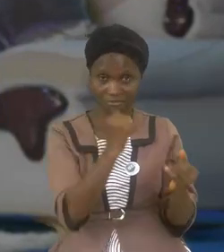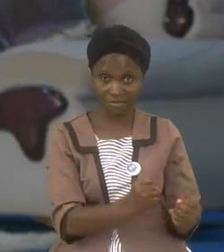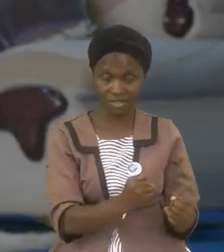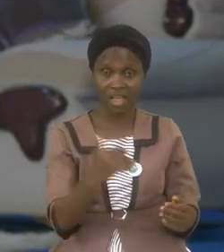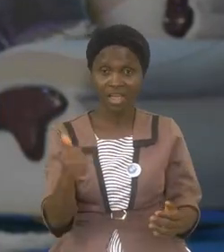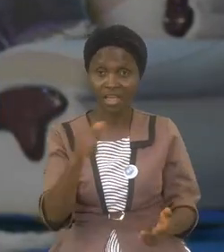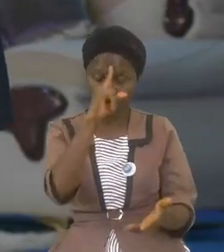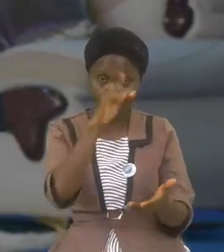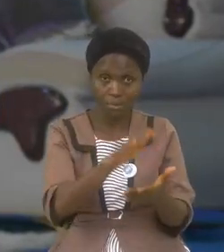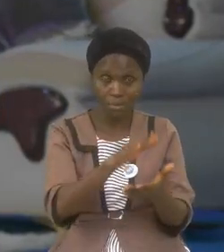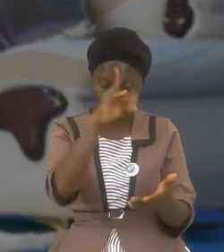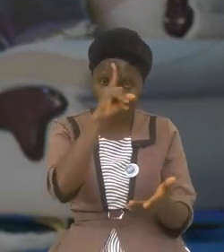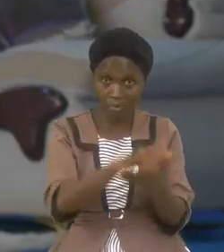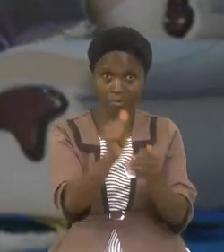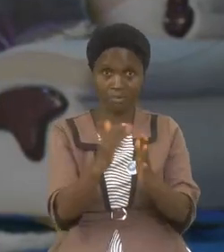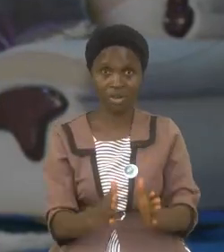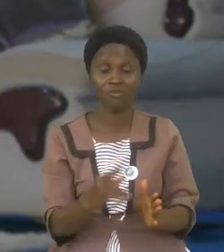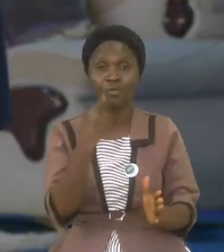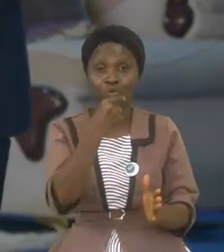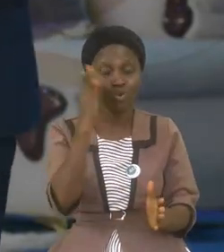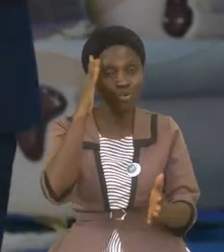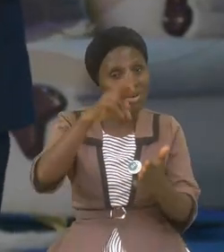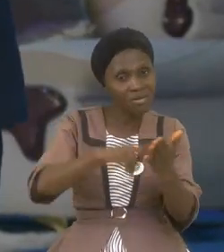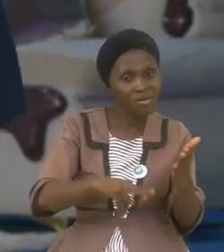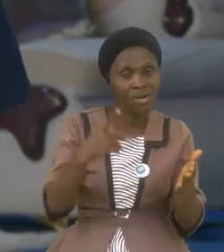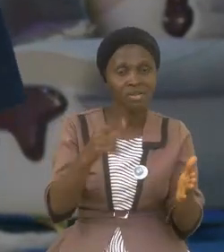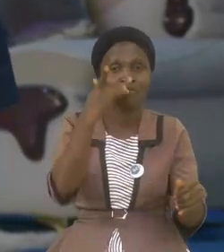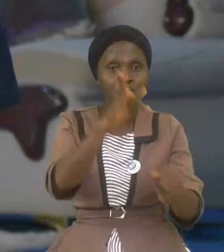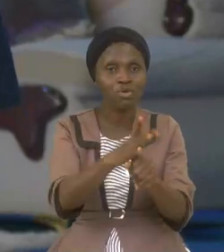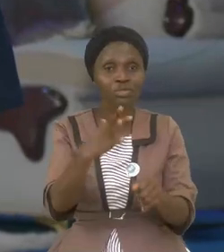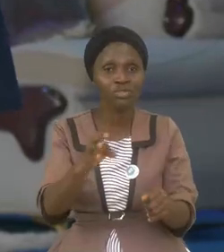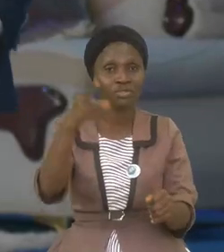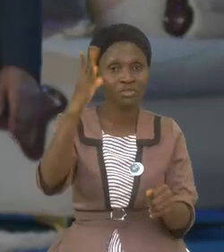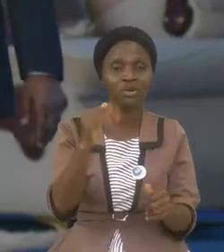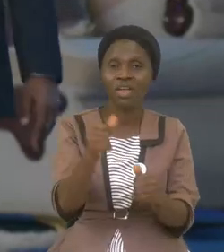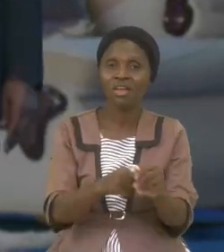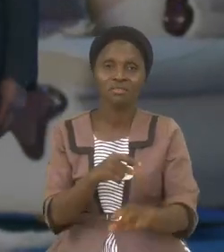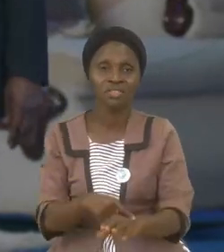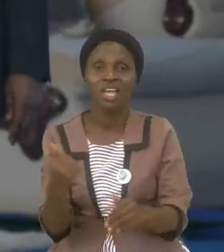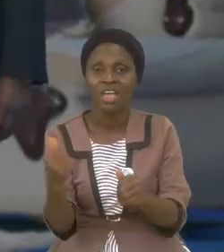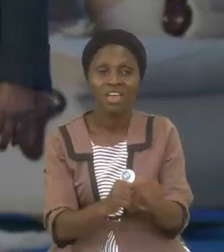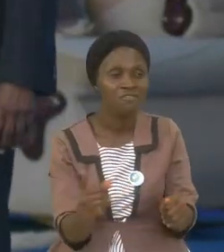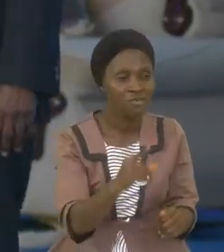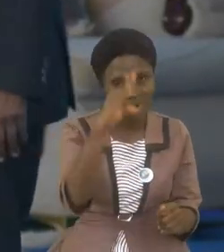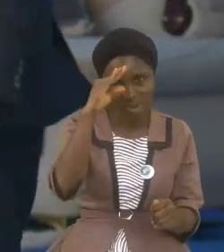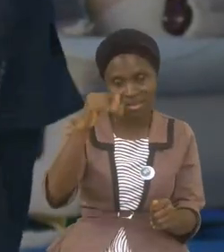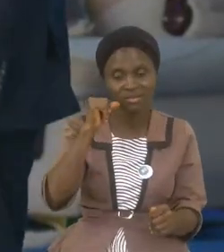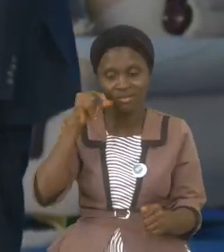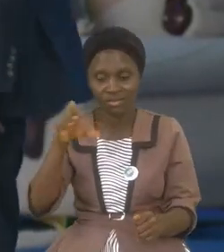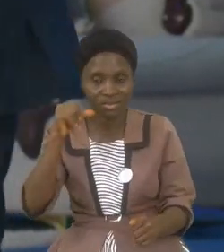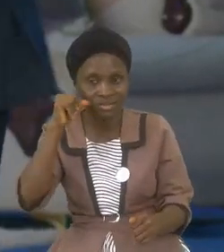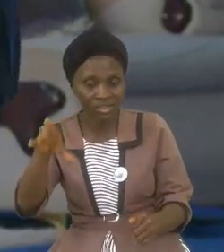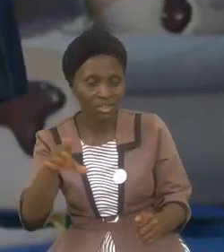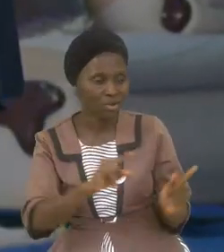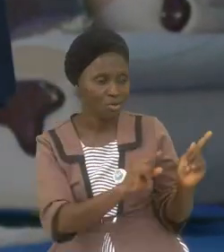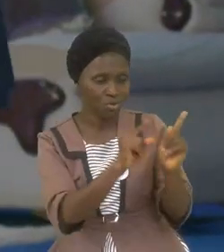L'homme de foi, la femme de foi, le croyant de foi qui croit aux promesses de Dieu à tout moment et partout où il